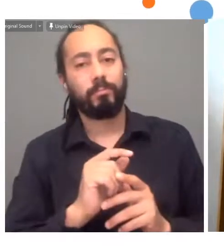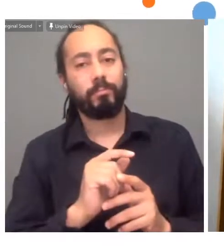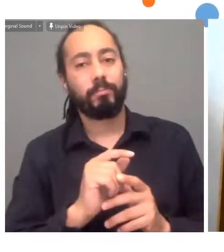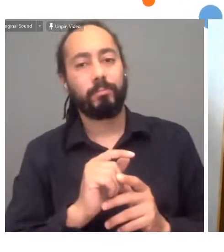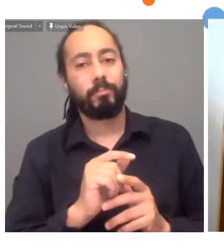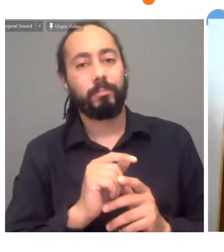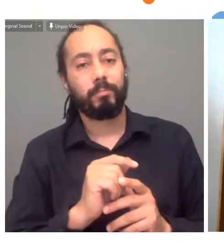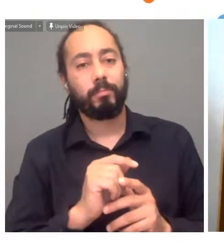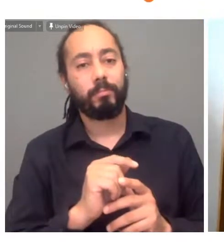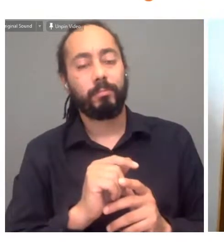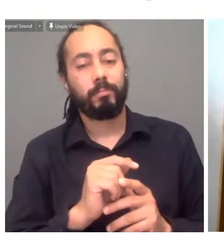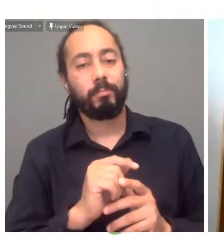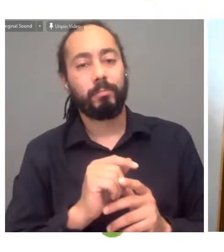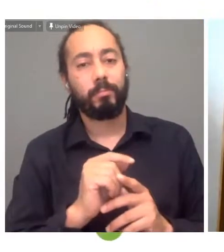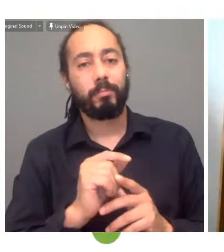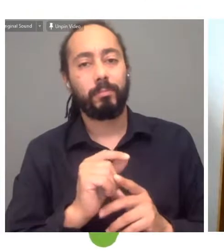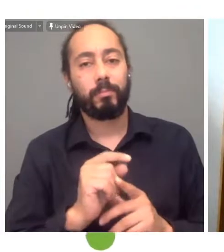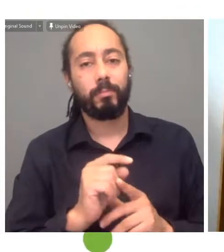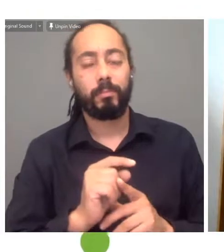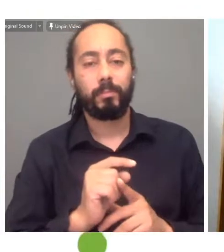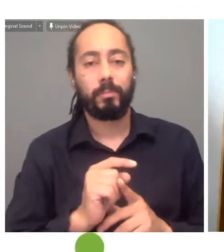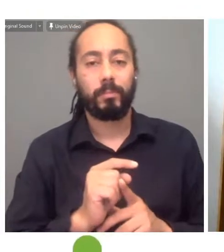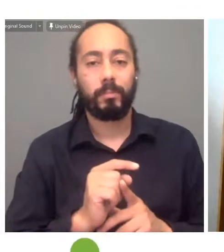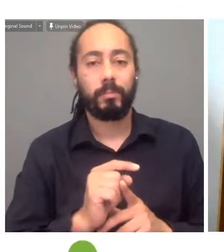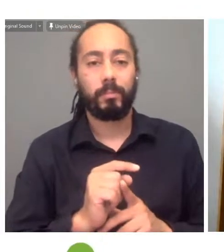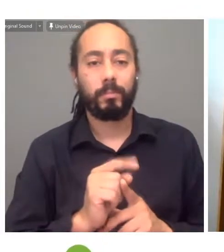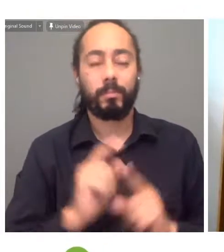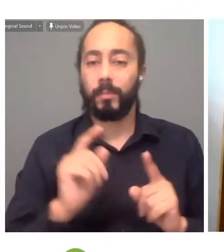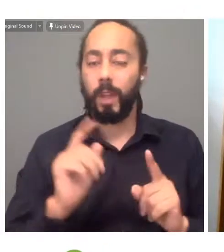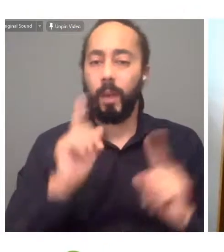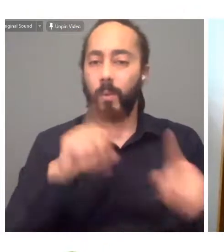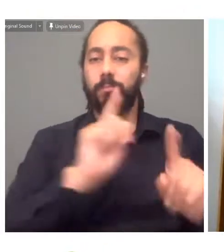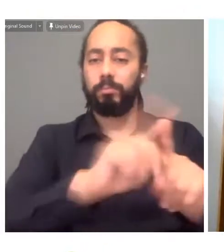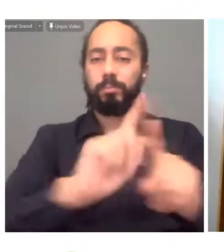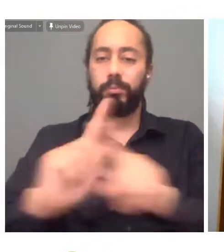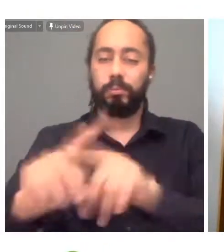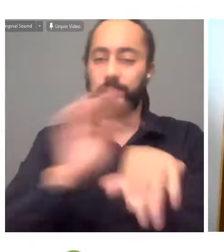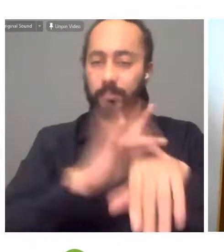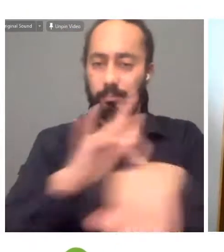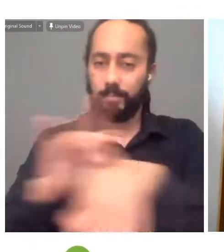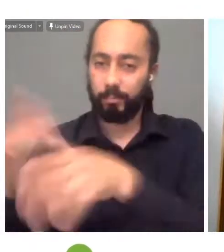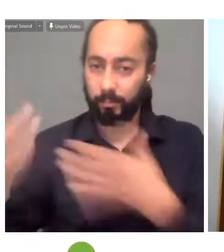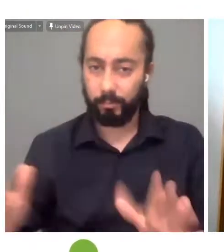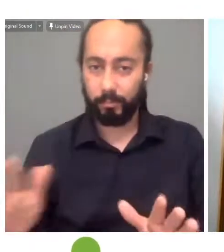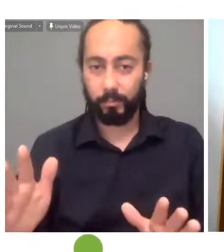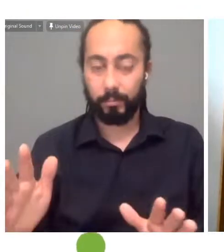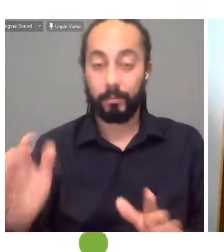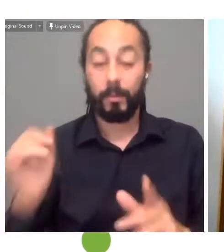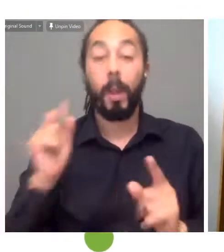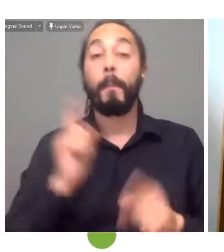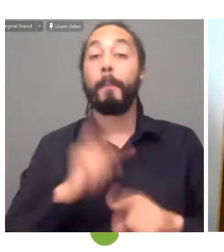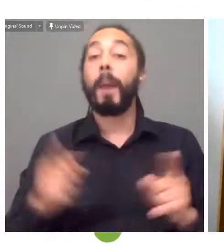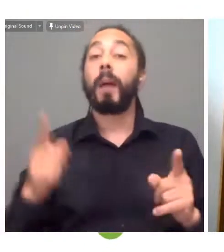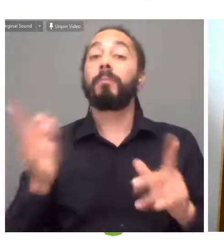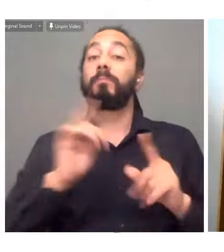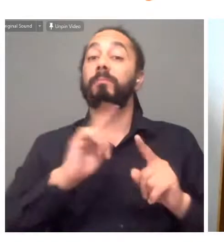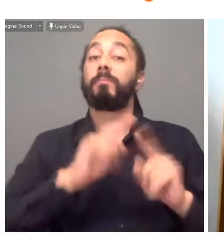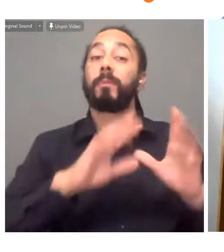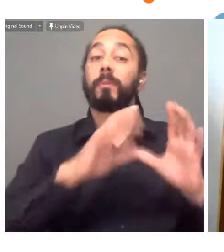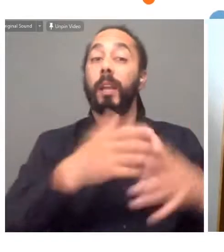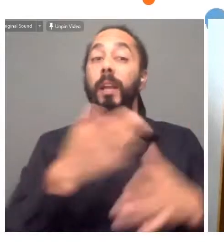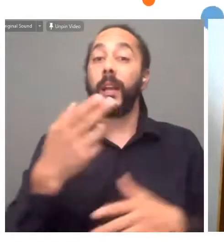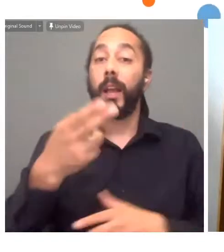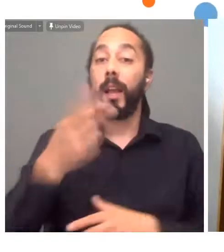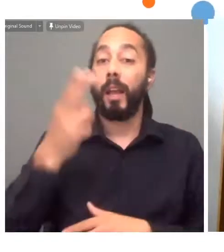distanciés à l'extérieur. But even though the performing arts, visual arts, and heritage sectors saw some improvements in job numbers